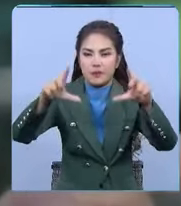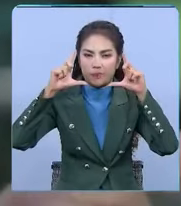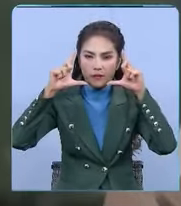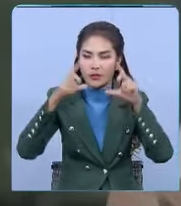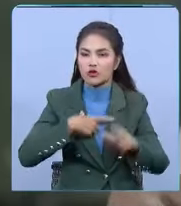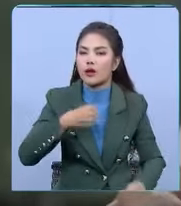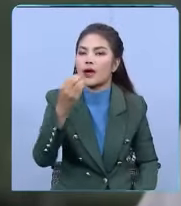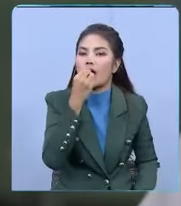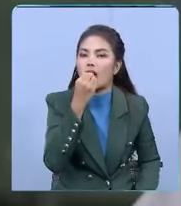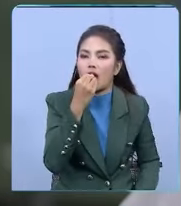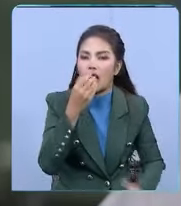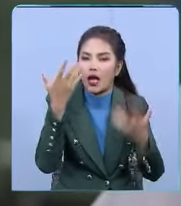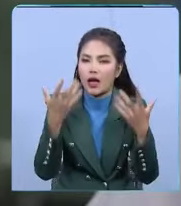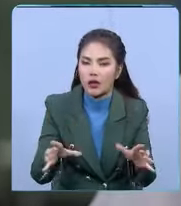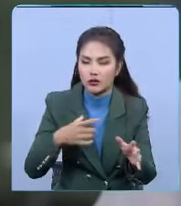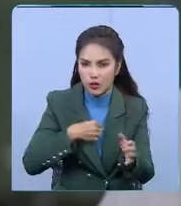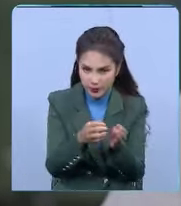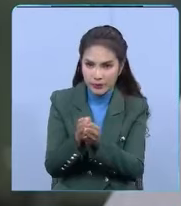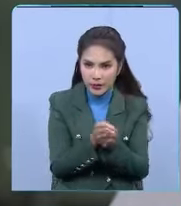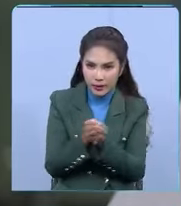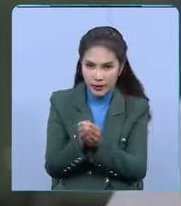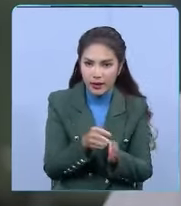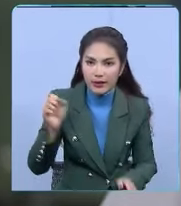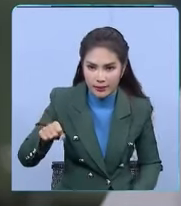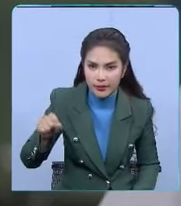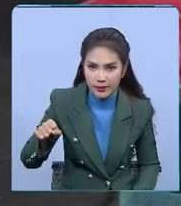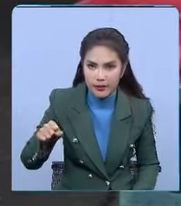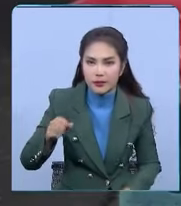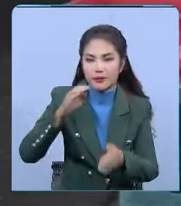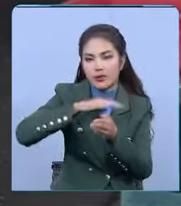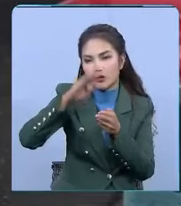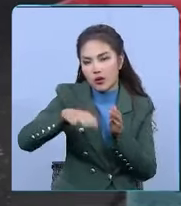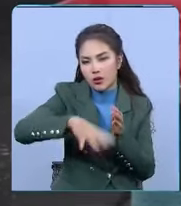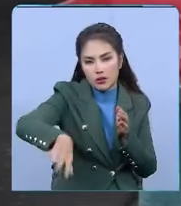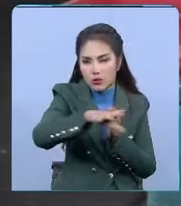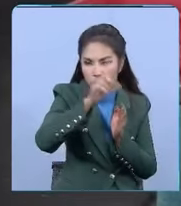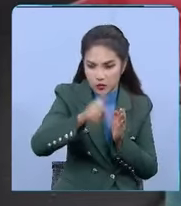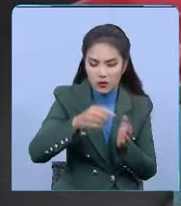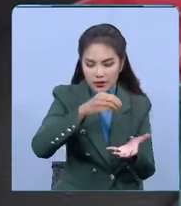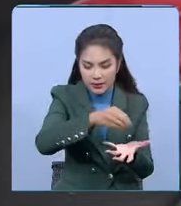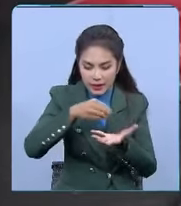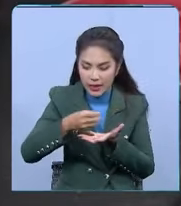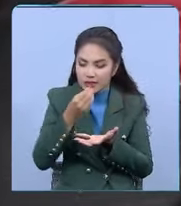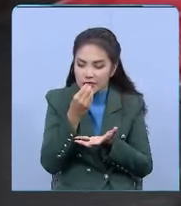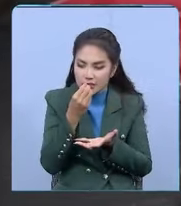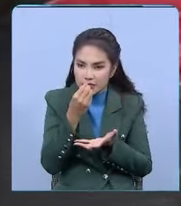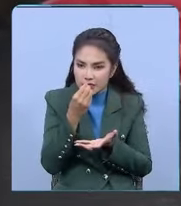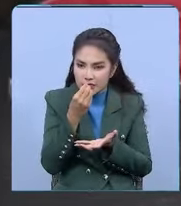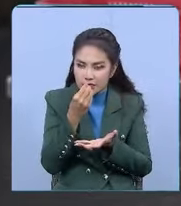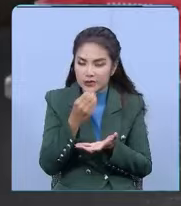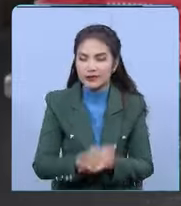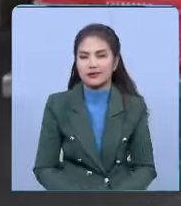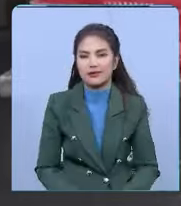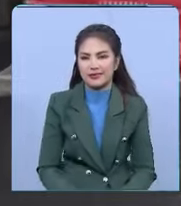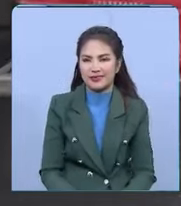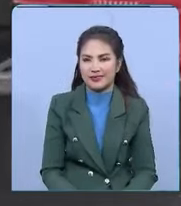ล้วแล้วก็เป็นคนที่ชอบทำอาหารพี่ๆน้องๆทุกคนคนอยู่ใกล้ชิดท่านต้องได้ชิมเมนูอาหารท่านเมนูนี้เคยทำให้ ไม่เค